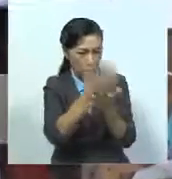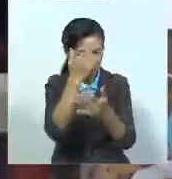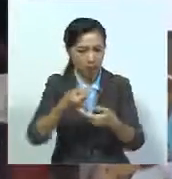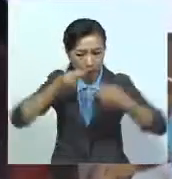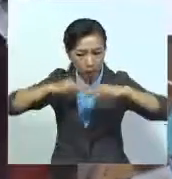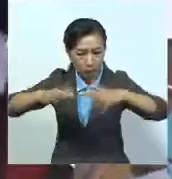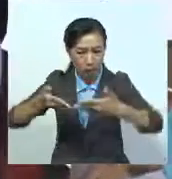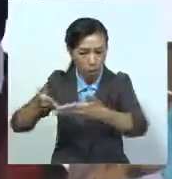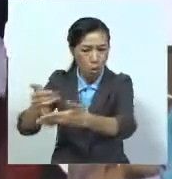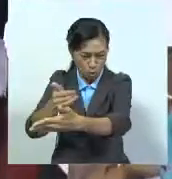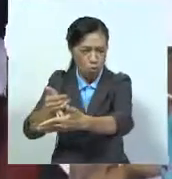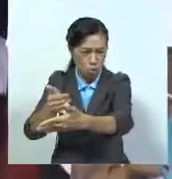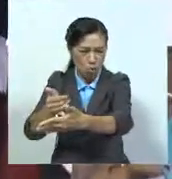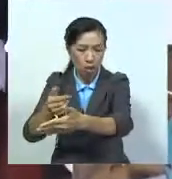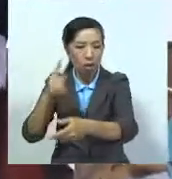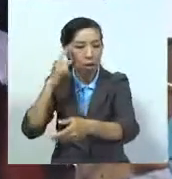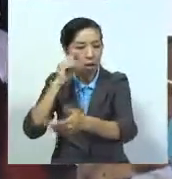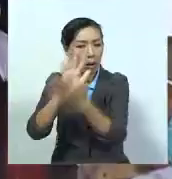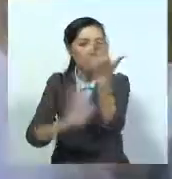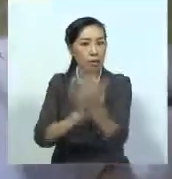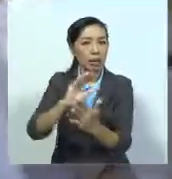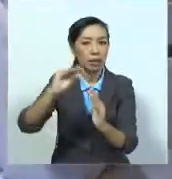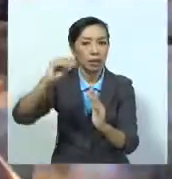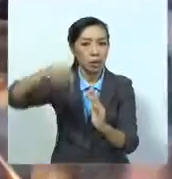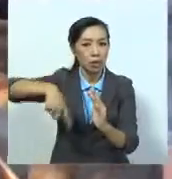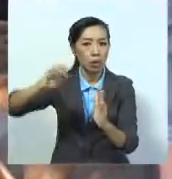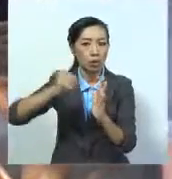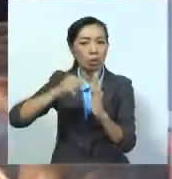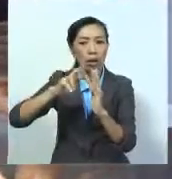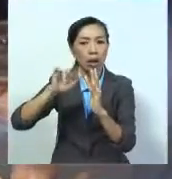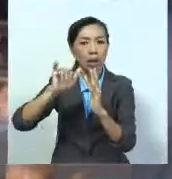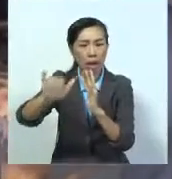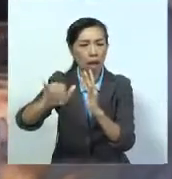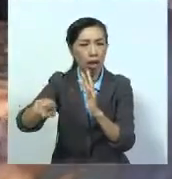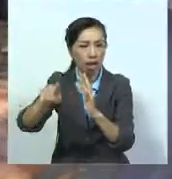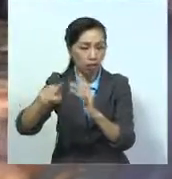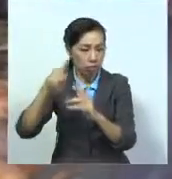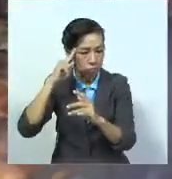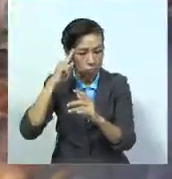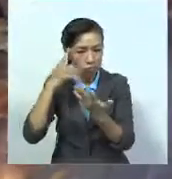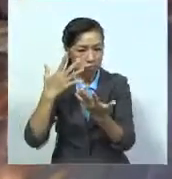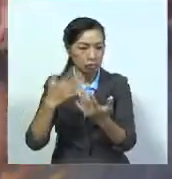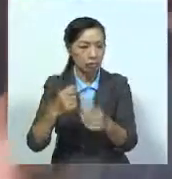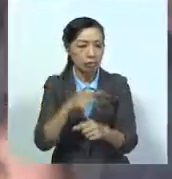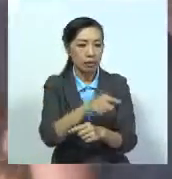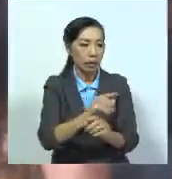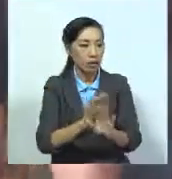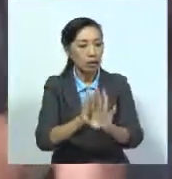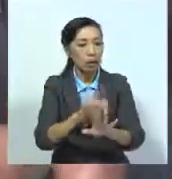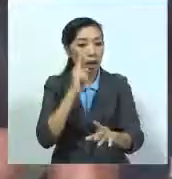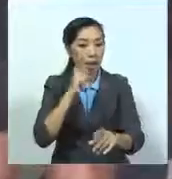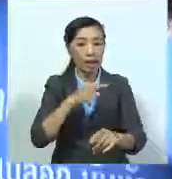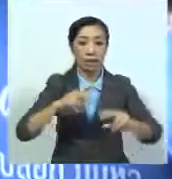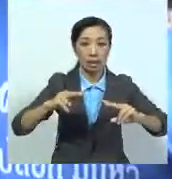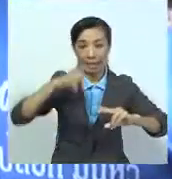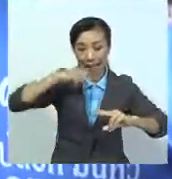ไม่สามารถขึ้นฝั่งได้ทางกระทรวงแรงงานจึงติดต่อทางกระทรวงการต่างประเทศเพื่อขอให้ประสานกับทางการโซมาเลียนะคะ